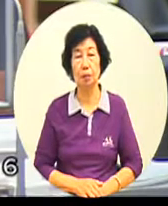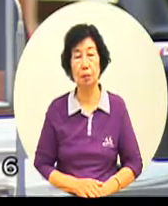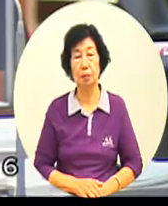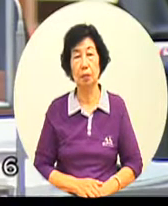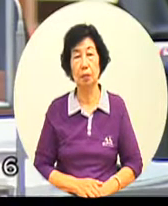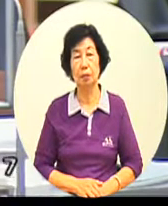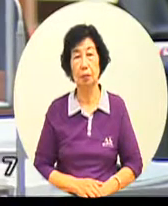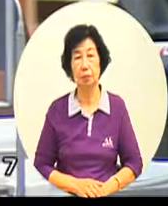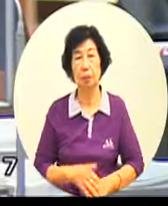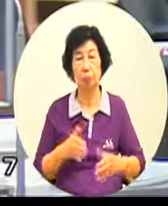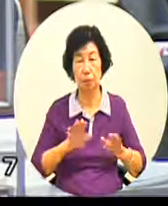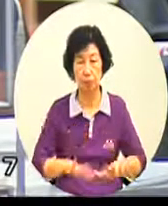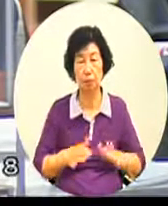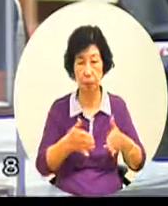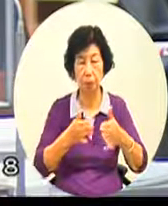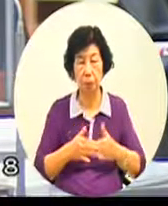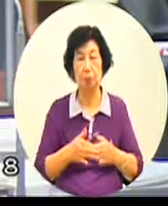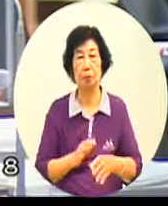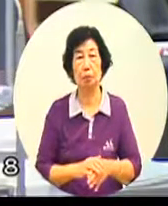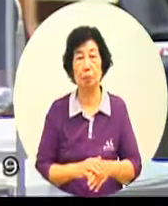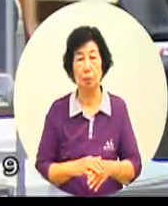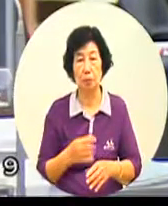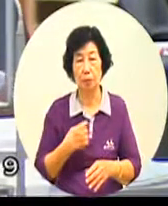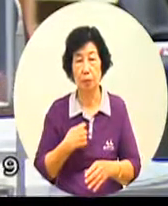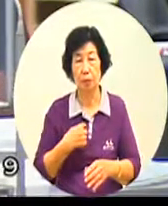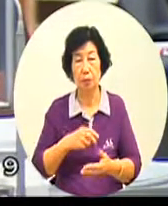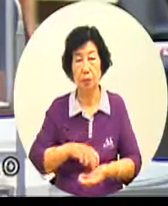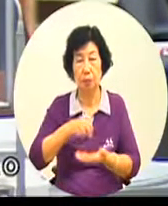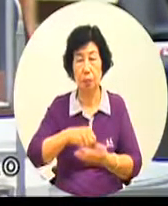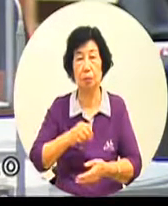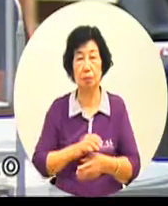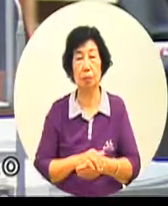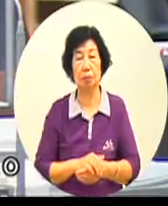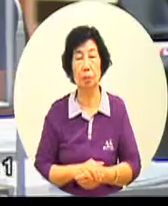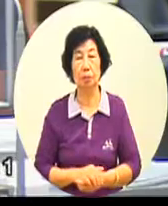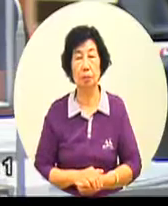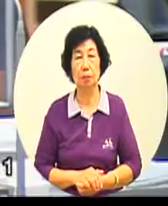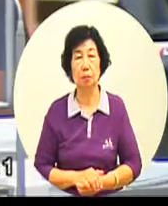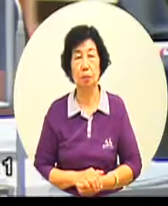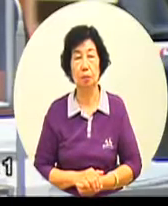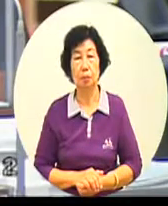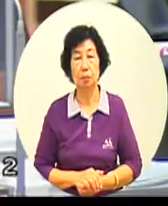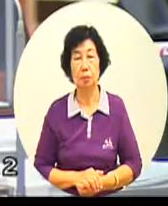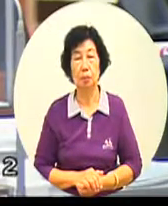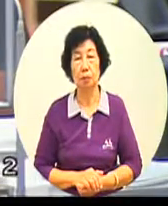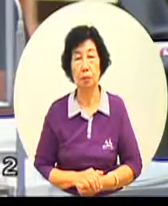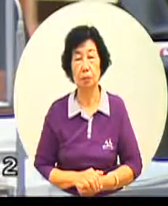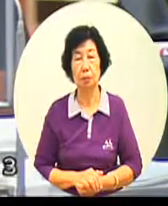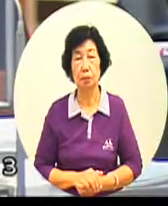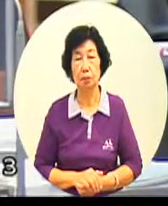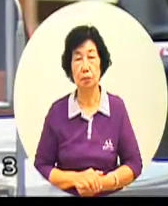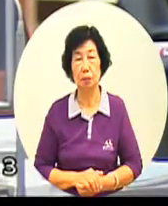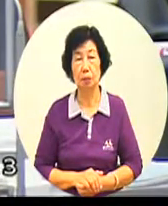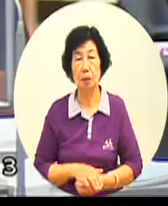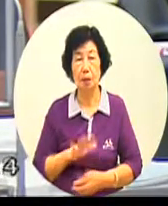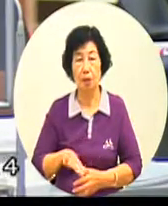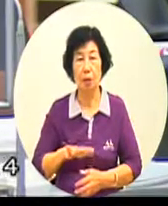最重要的。还是本席要讲到最后的一个部分了哈， 因为本席都一直听到很